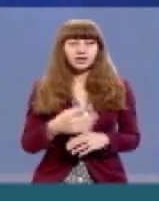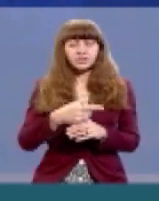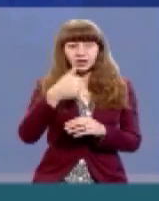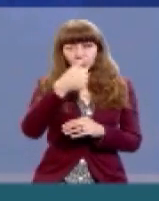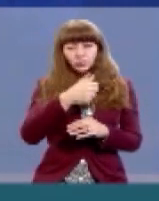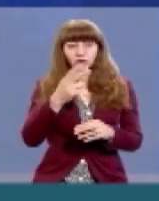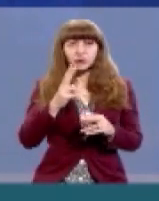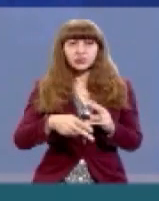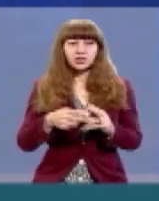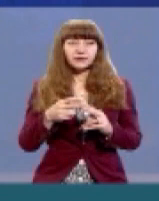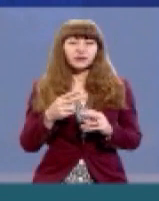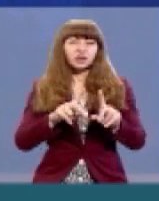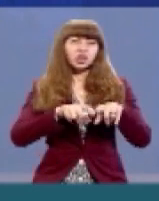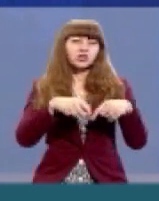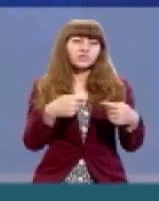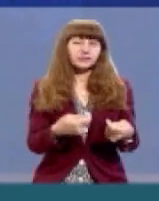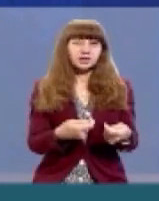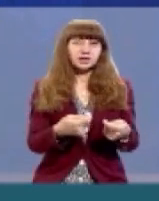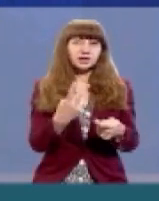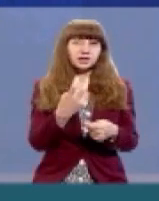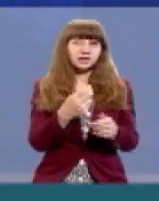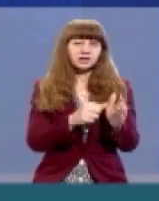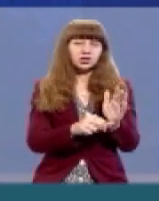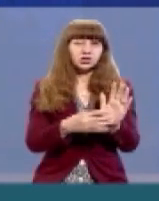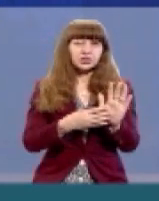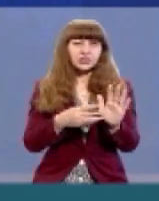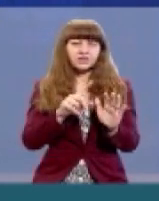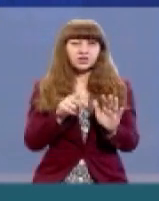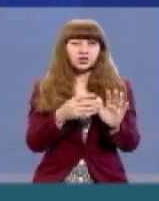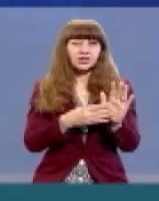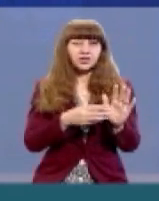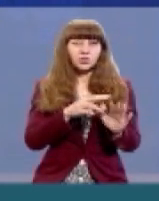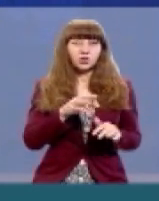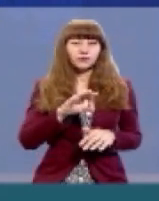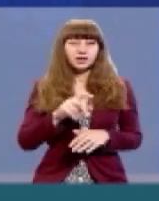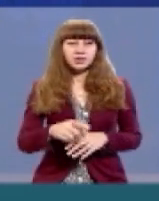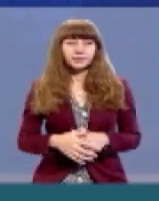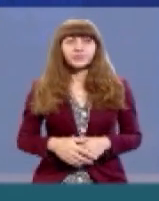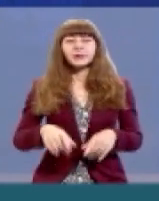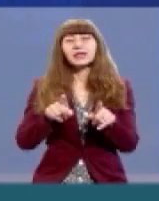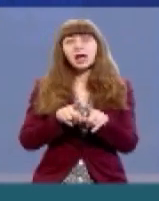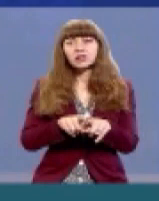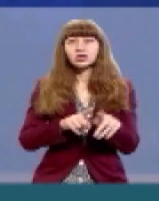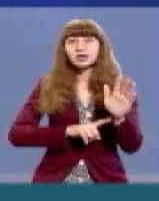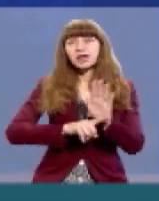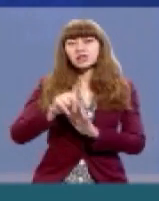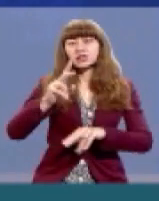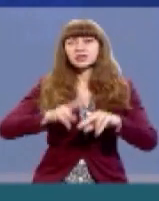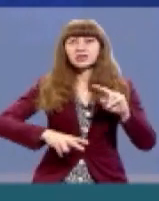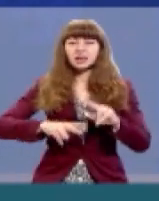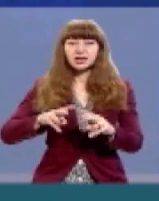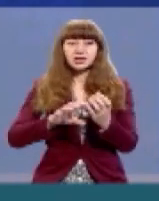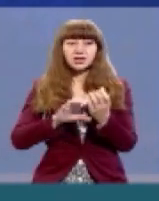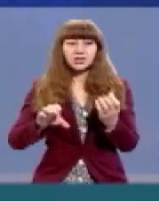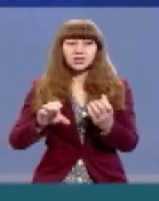текущем году на завершение выделено 269,9 миллиона тенге. Также начато строительство